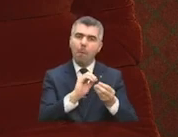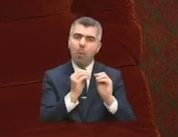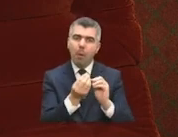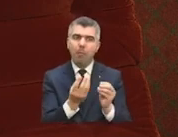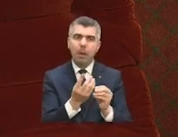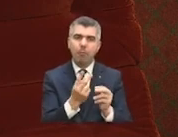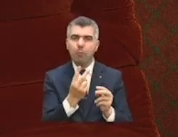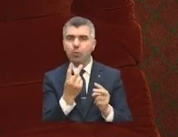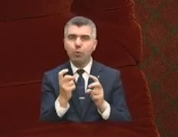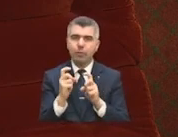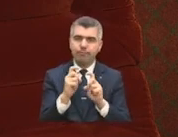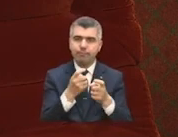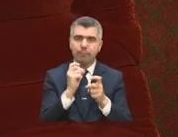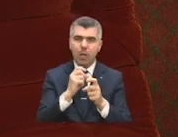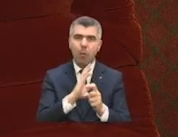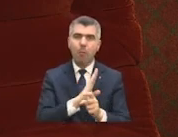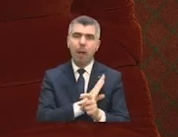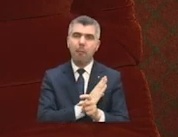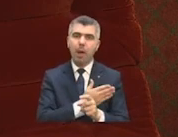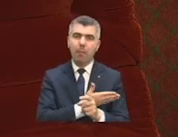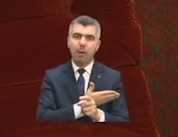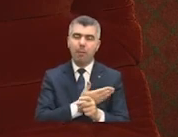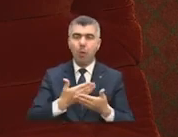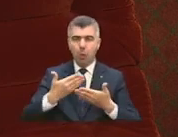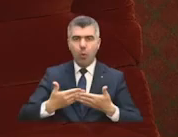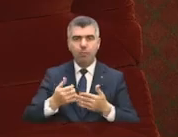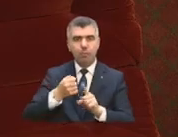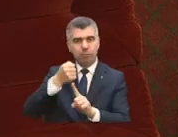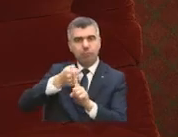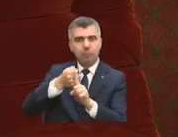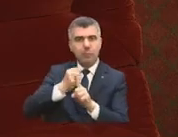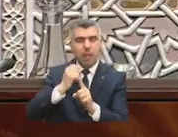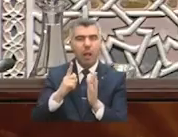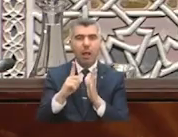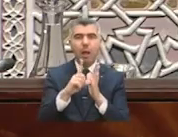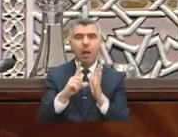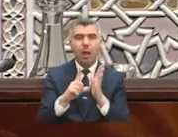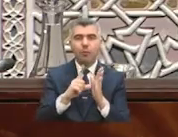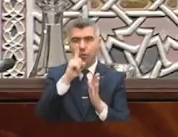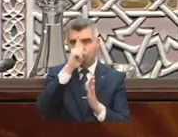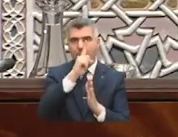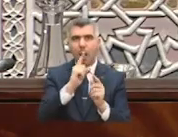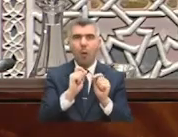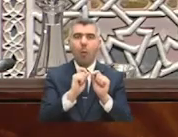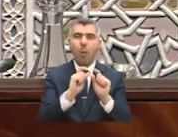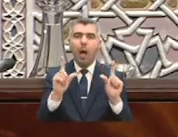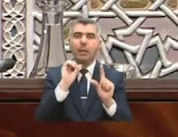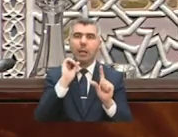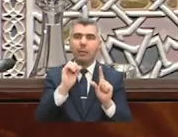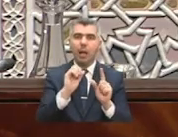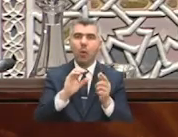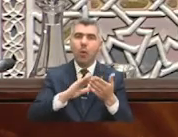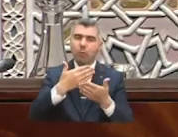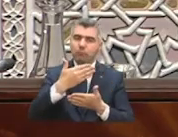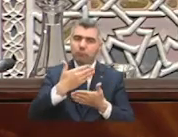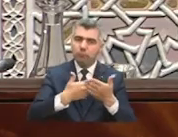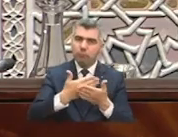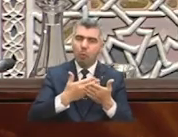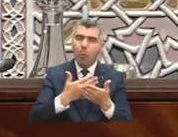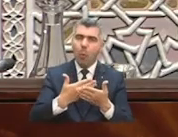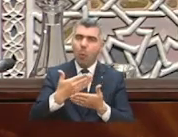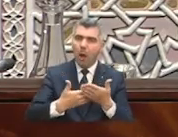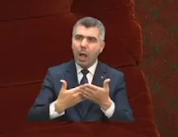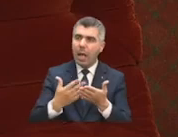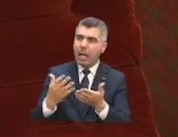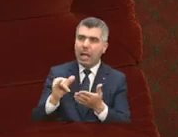بين أبوين، وحنا تنشتغلوا الآن على واحد قانون اللي غادي يوضح هذه المسطرة